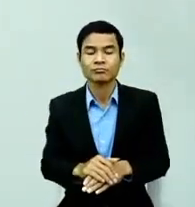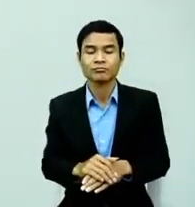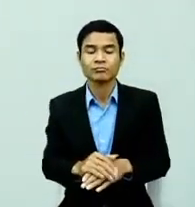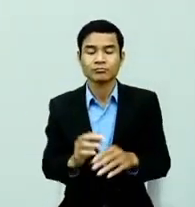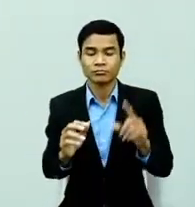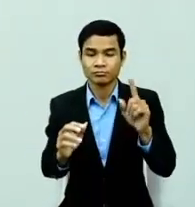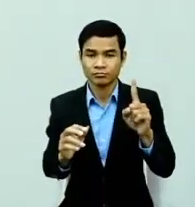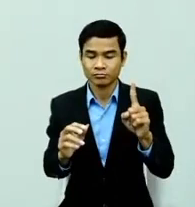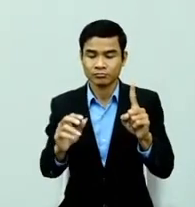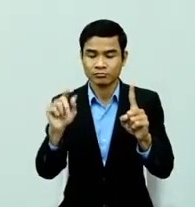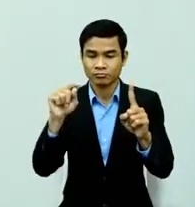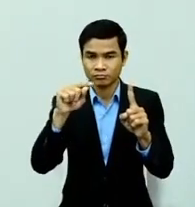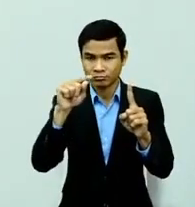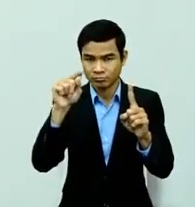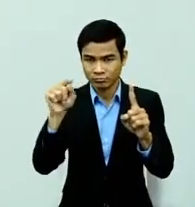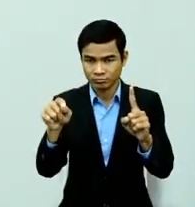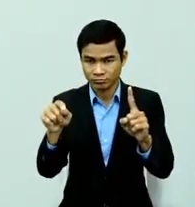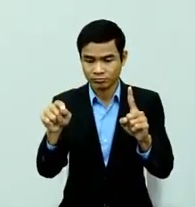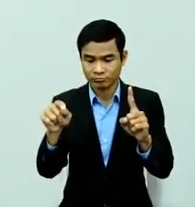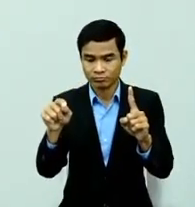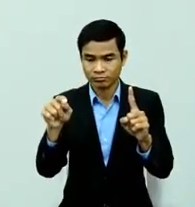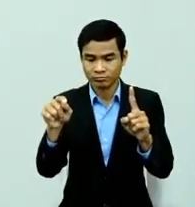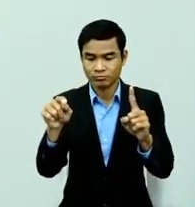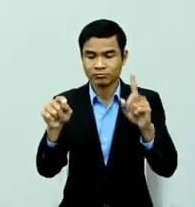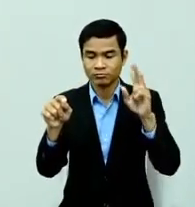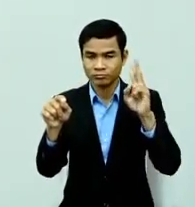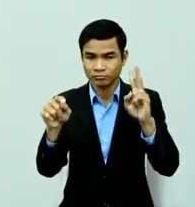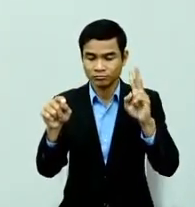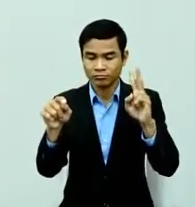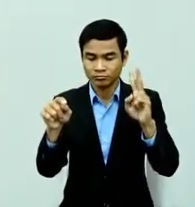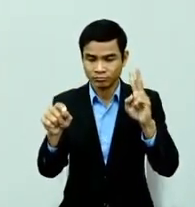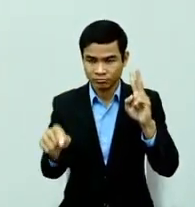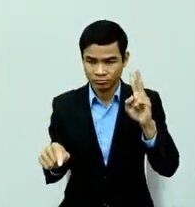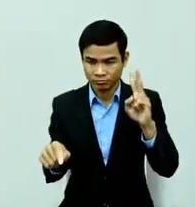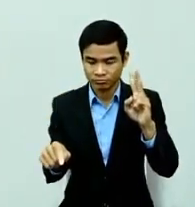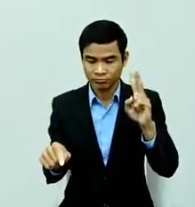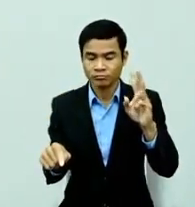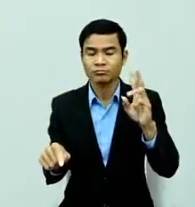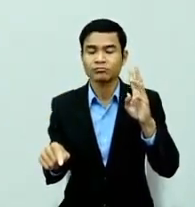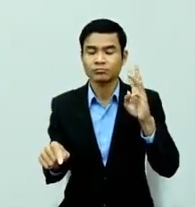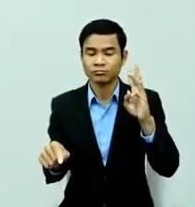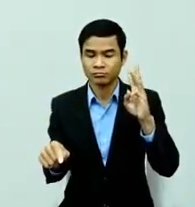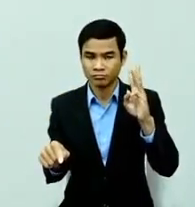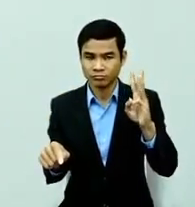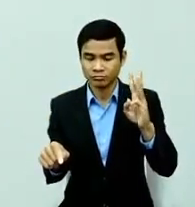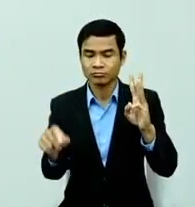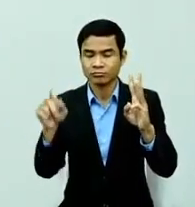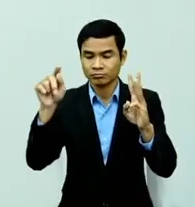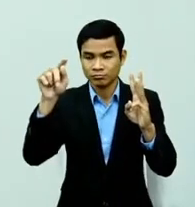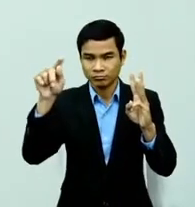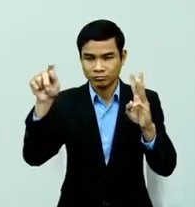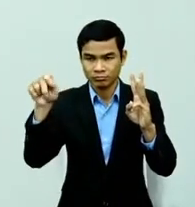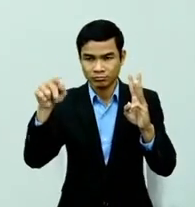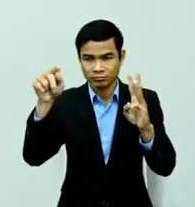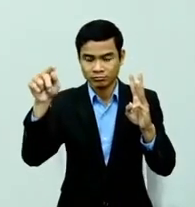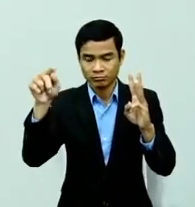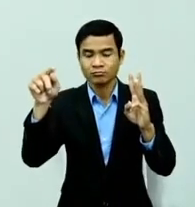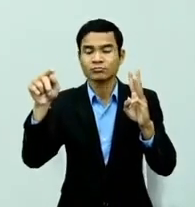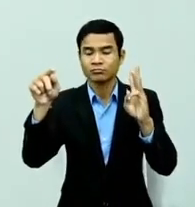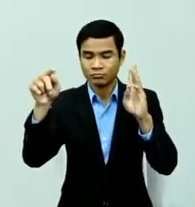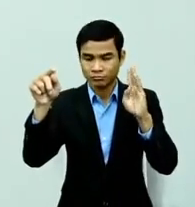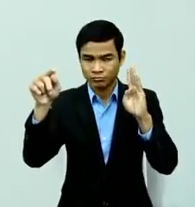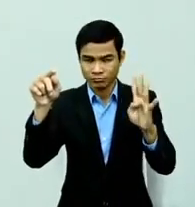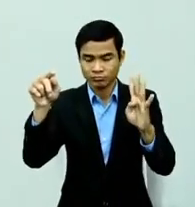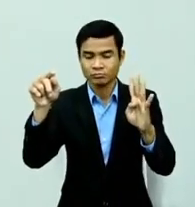កោងផ្កាប់ចលនាទី1បន្តត្រង់ពីលើចុះក្រោមចលនាទី2ខ្សែកោងបិទជិតច